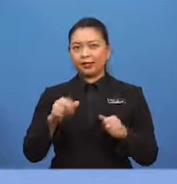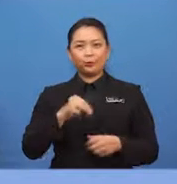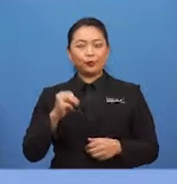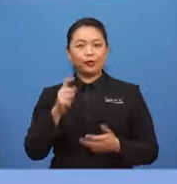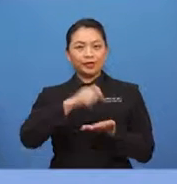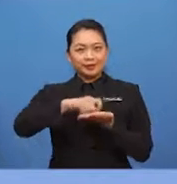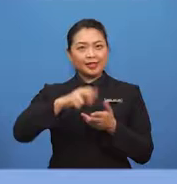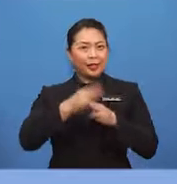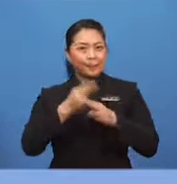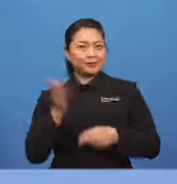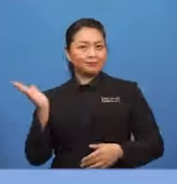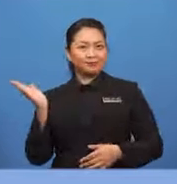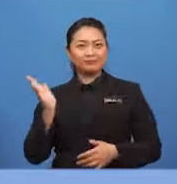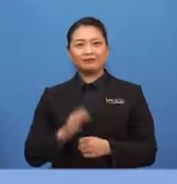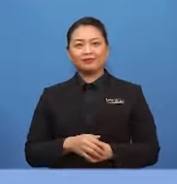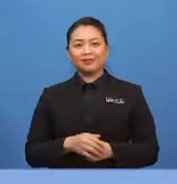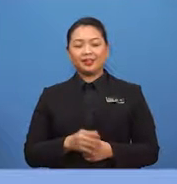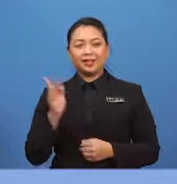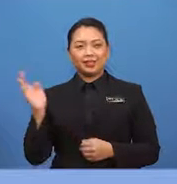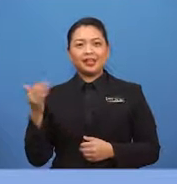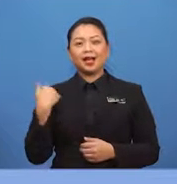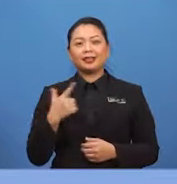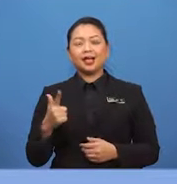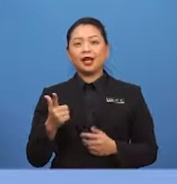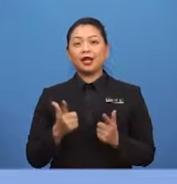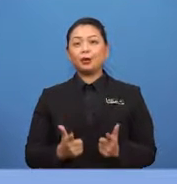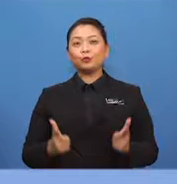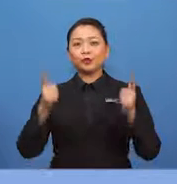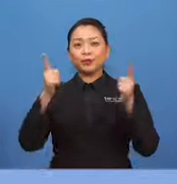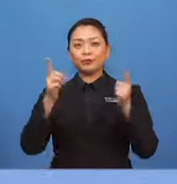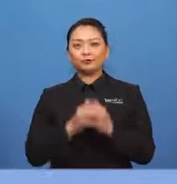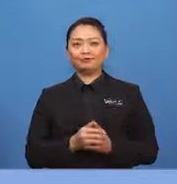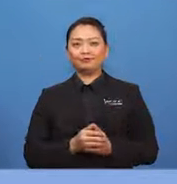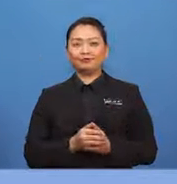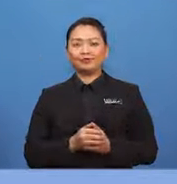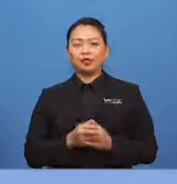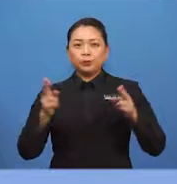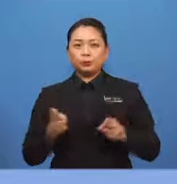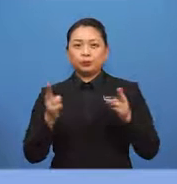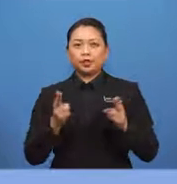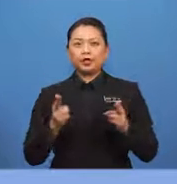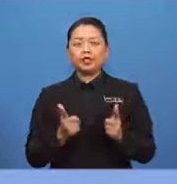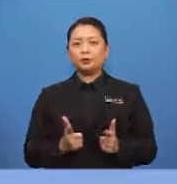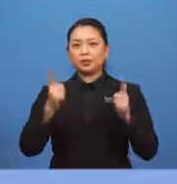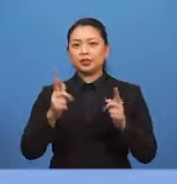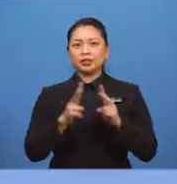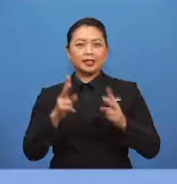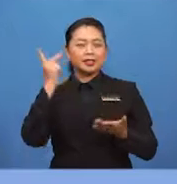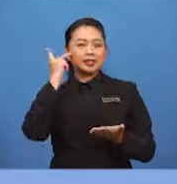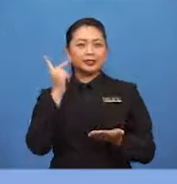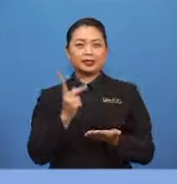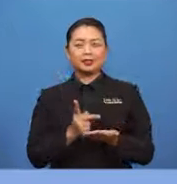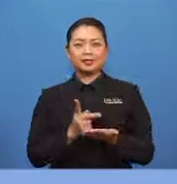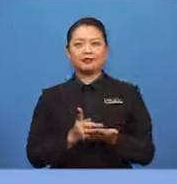nyatakan nama objek ini? Ini adalah Labu Sayong. Perusahaan Labu Sayong sangat terkenal